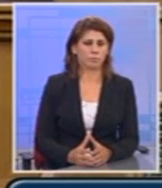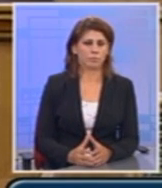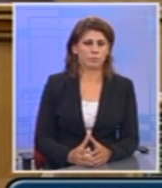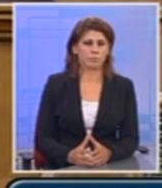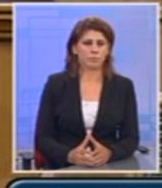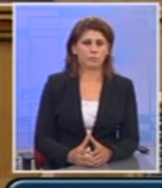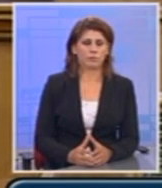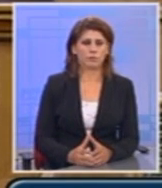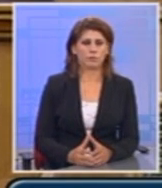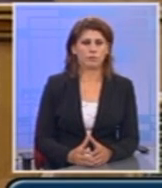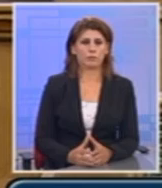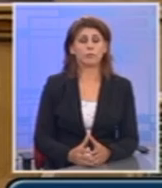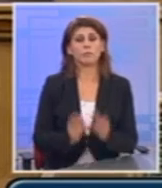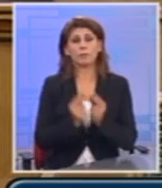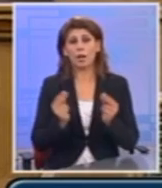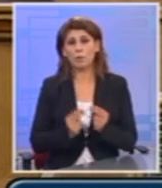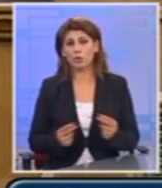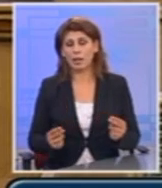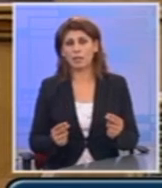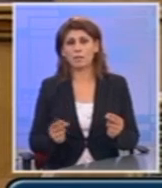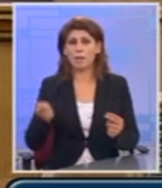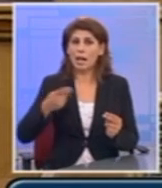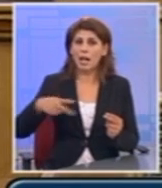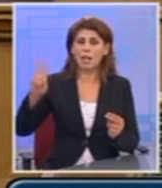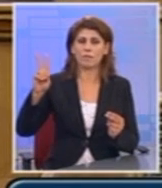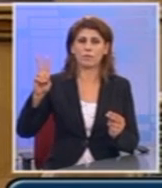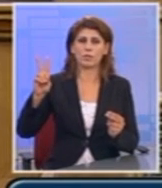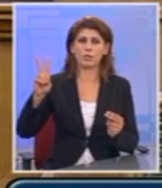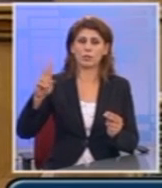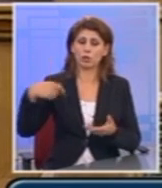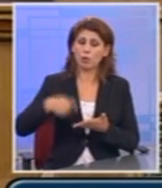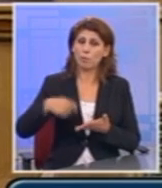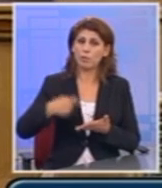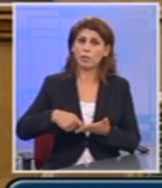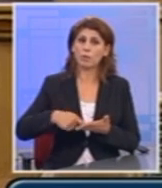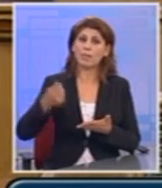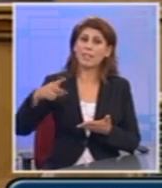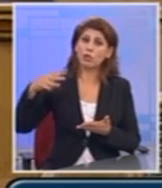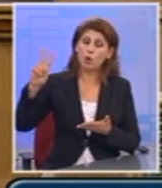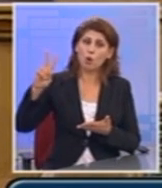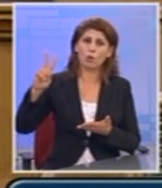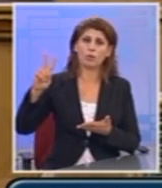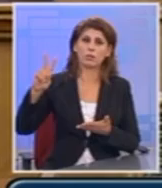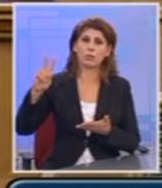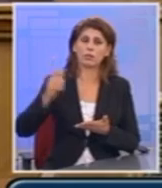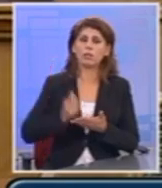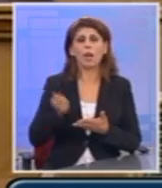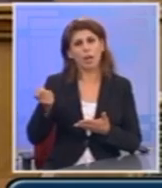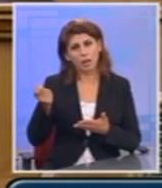αεπ με αποτέλεσμα αύξηση των πληρωμών για τόκους και